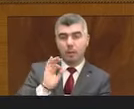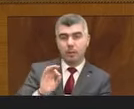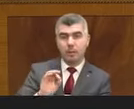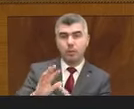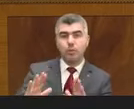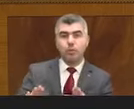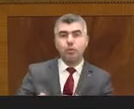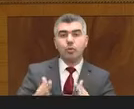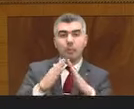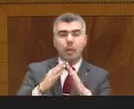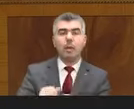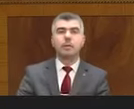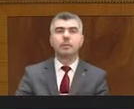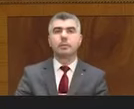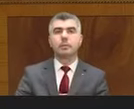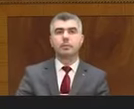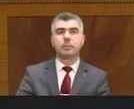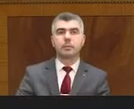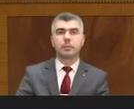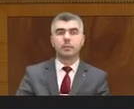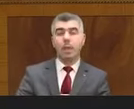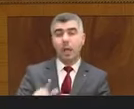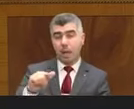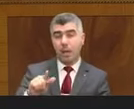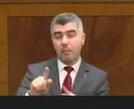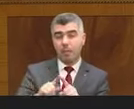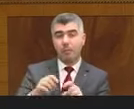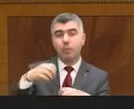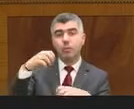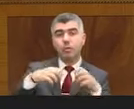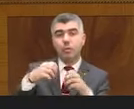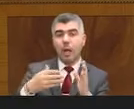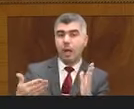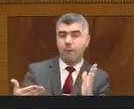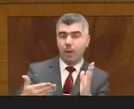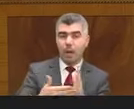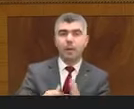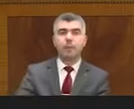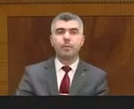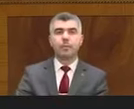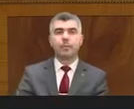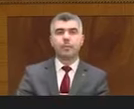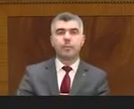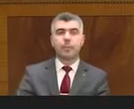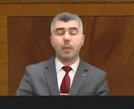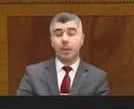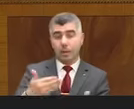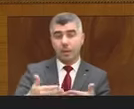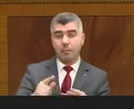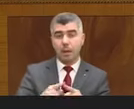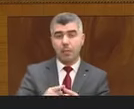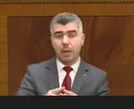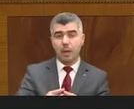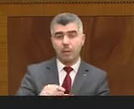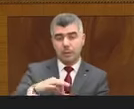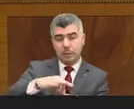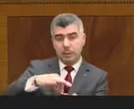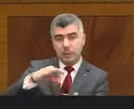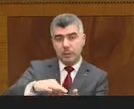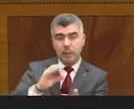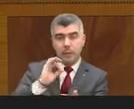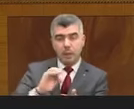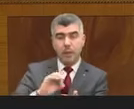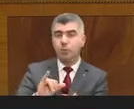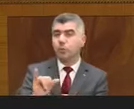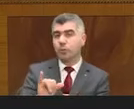جبال الأطلس واللي همتها التساقطات الأخيرة. وتطور طبعا ديال الزراعات وديال الموسم كيتوقف